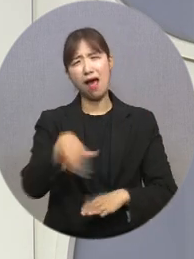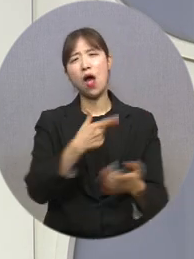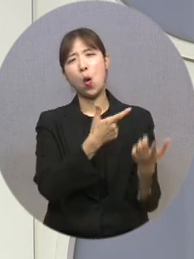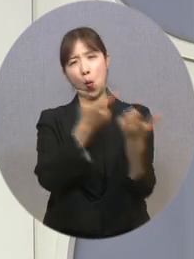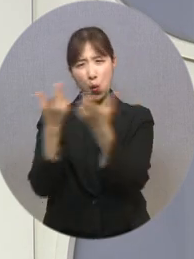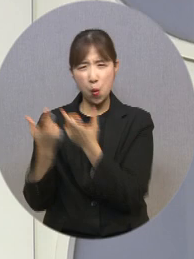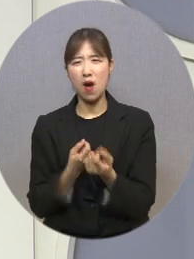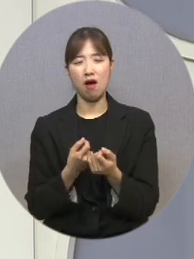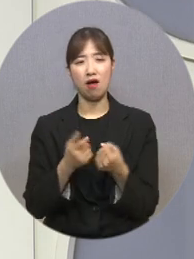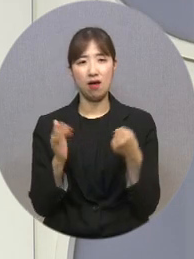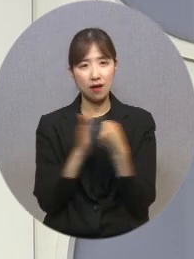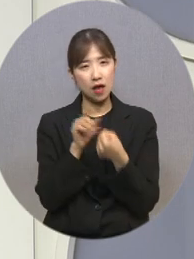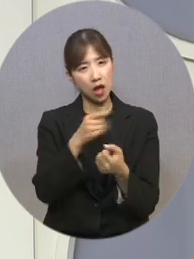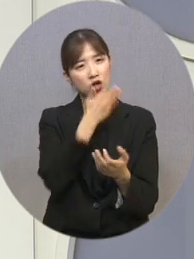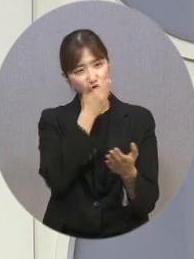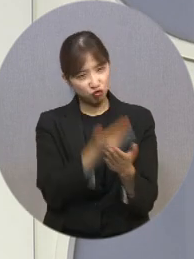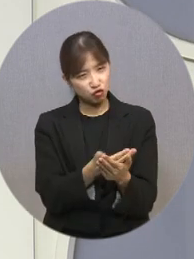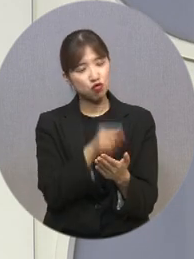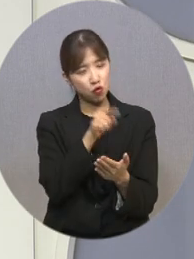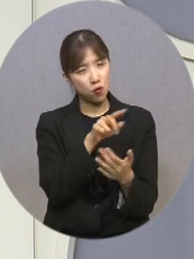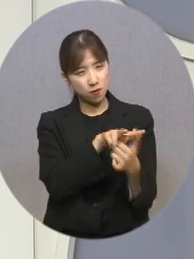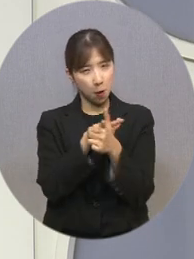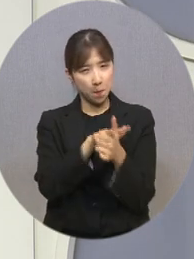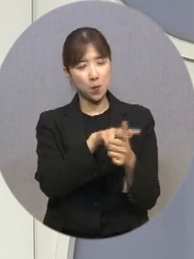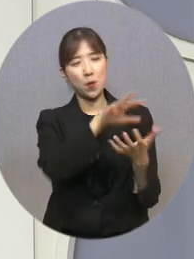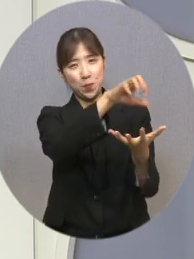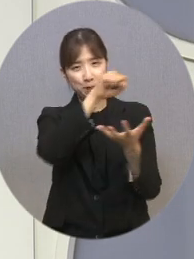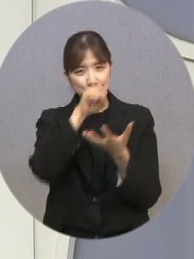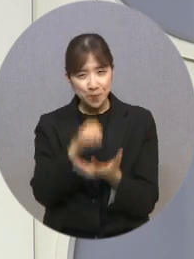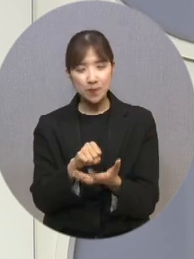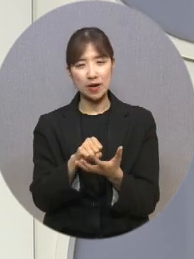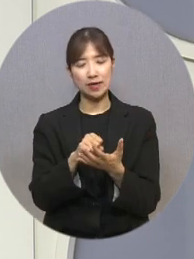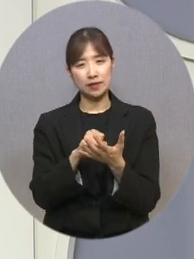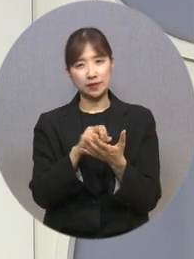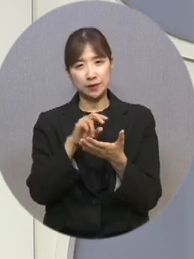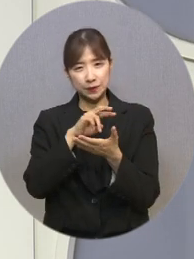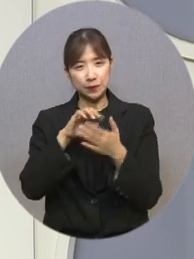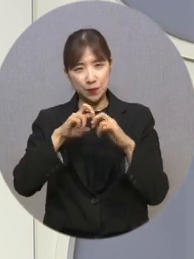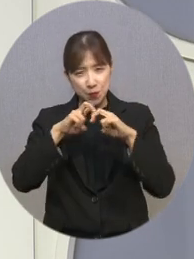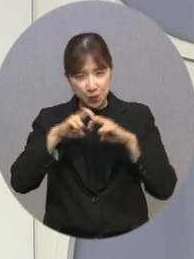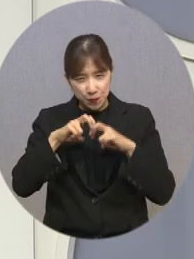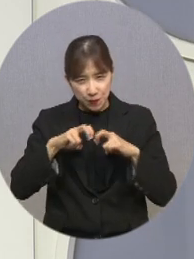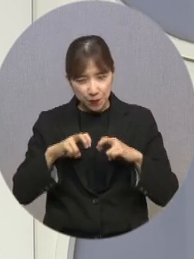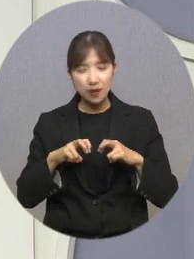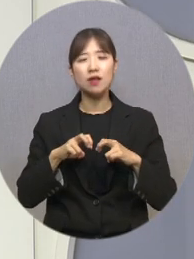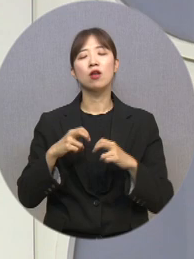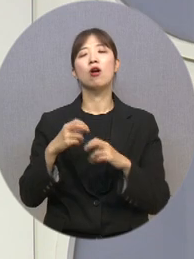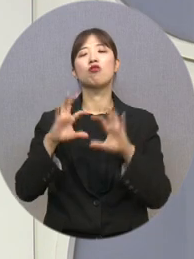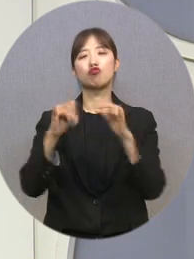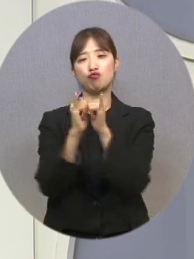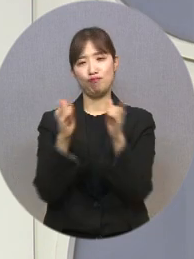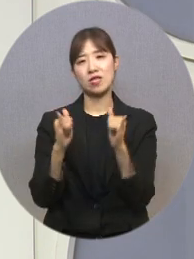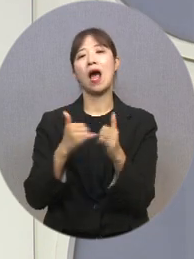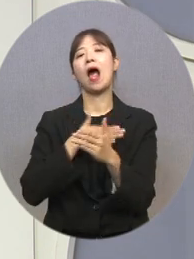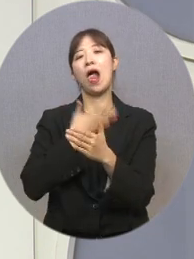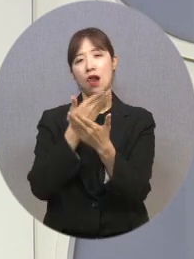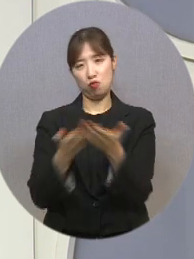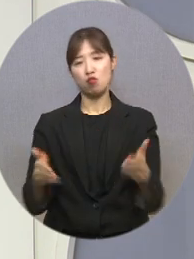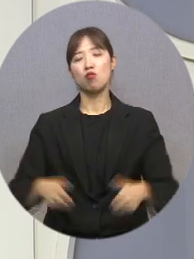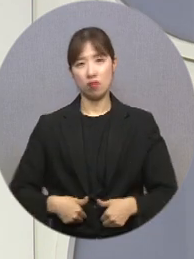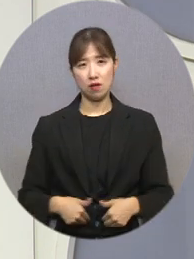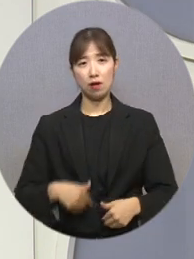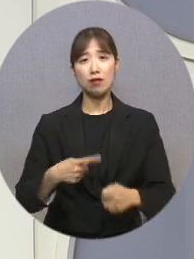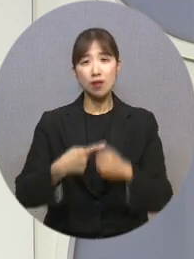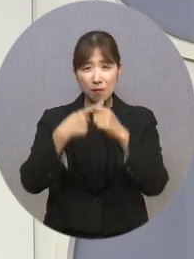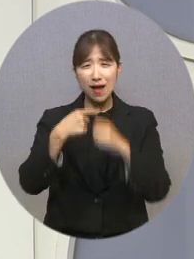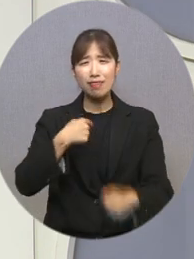굉장히 중요한 정보더라고요. 그래서 이걸 잘 정리해서 국민들한테 돌려드리는 게 공무원의 도리가 아닌가. 그래서 첫 번째 사기 예방 지식은 첫째는 내 거지만